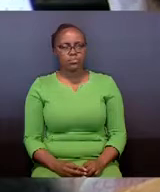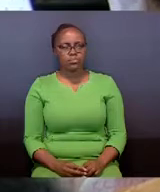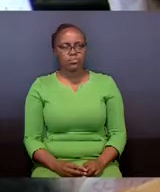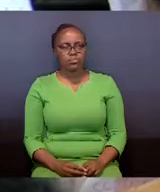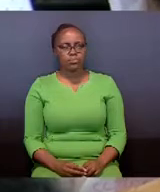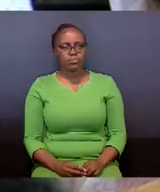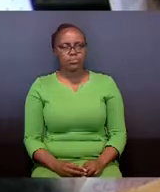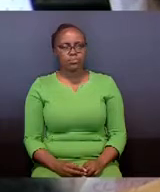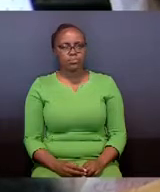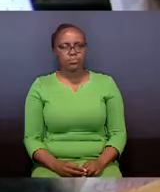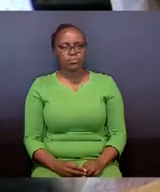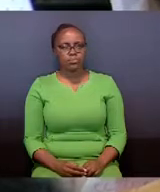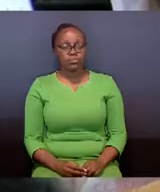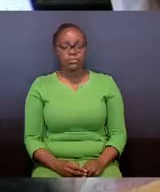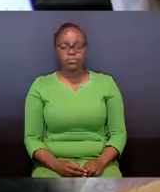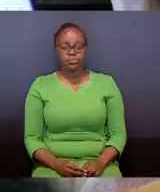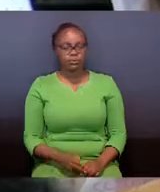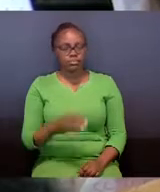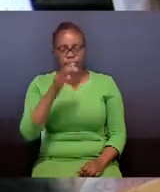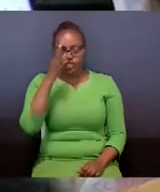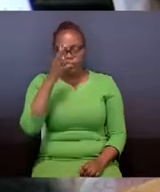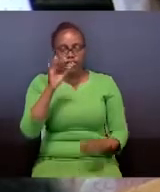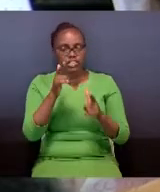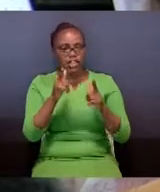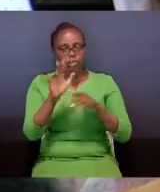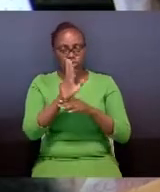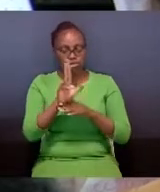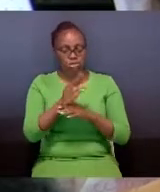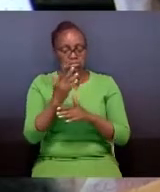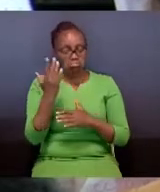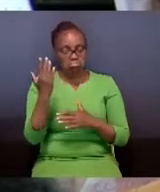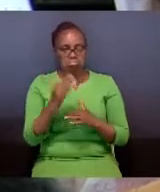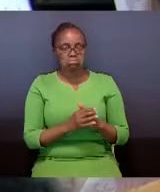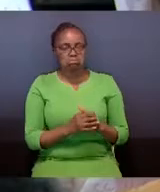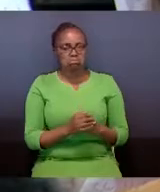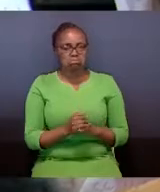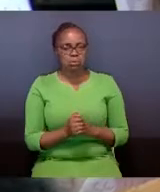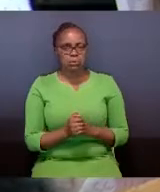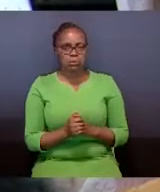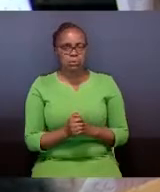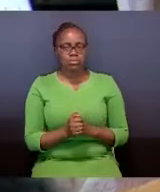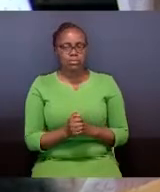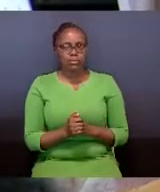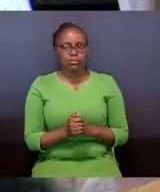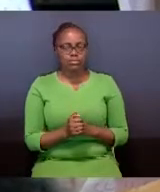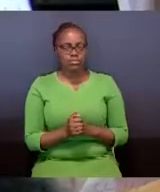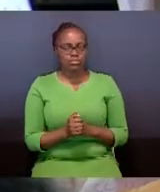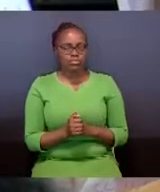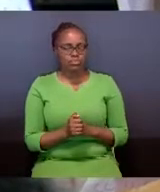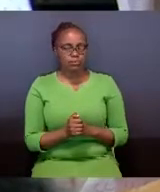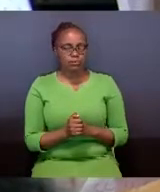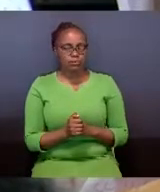est la dividende ou bien la possibilité que la jeunesse africaine, surtout les entrepreneurs, les